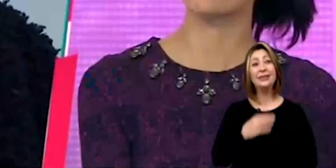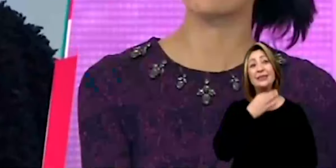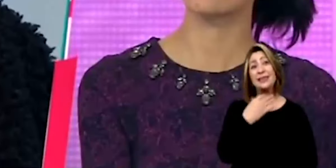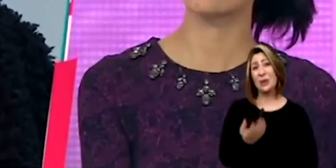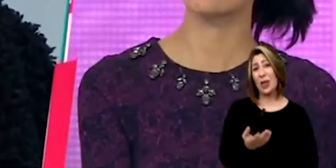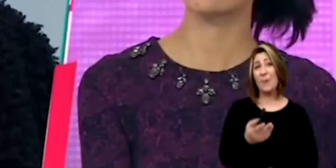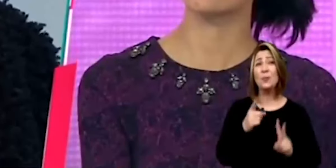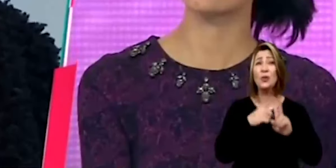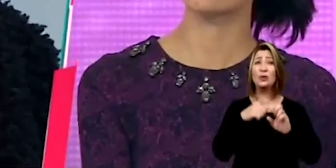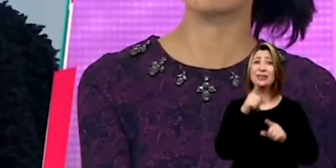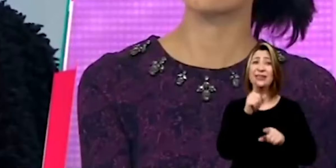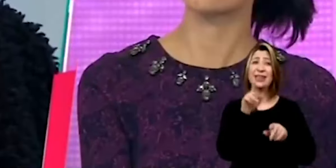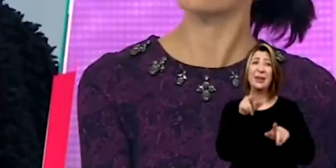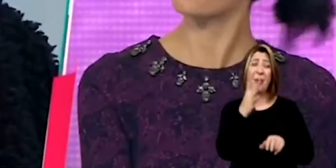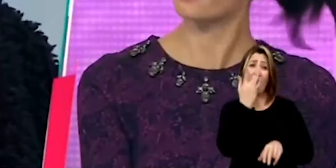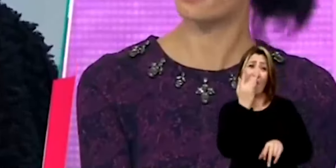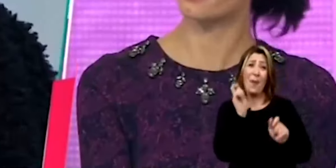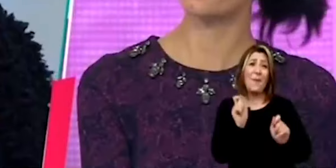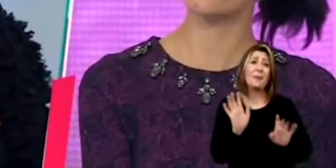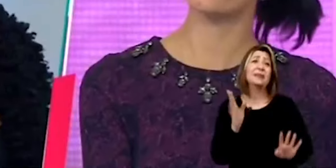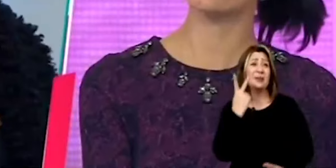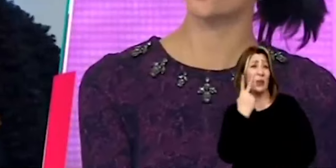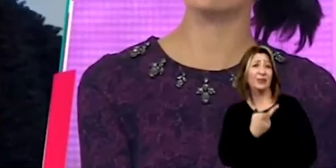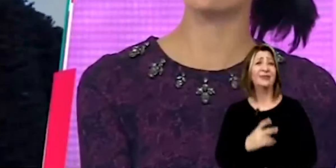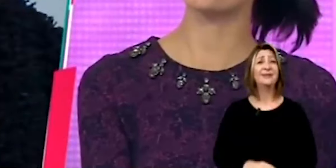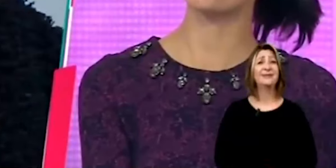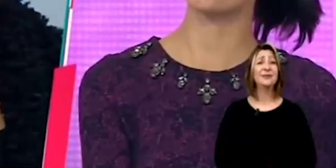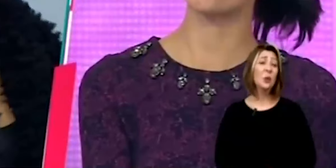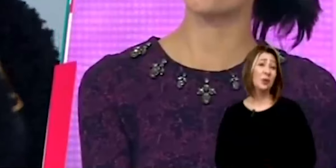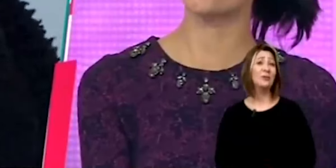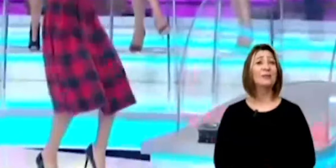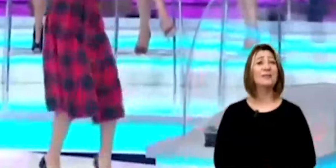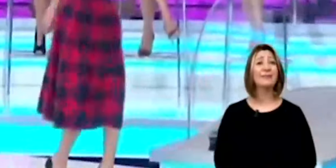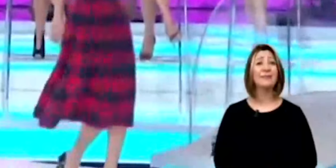Teşekkür ederim Nur, da senin kadar yapay olamayız hiçbirimiz. Göreceğiz zaten. Göreceğiz.